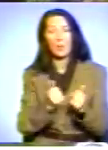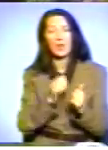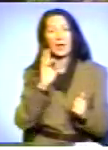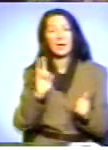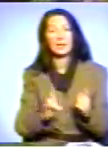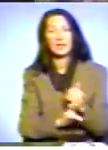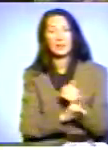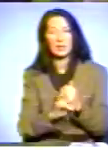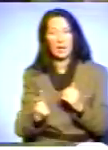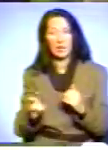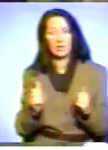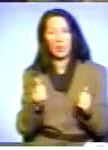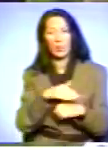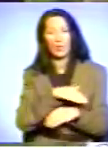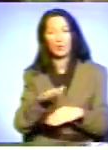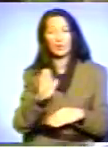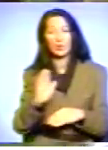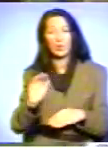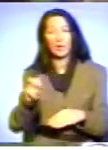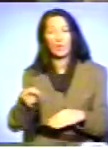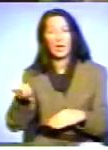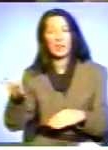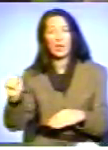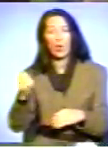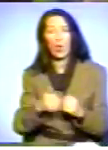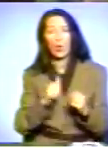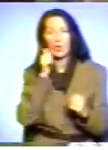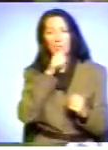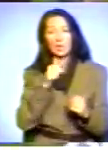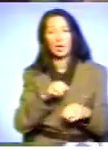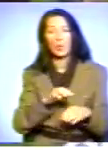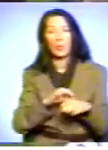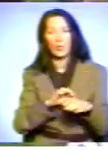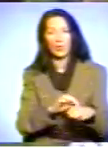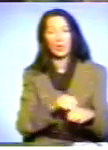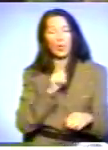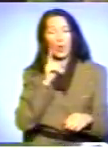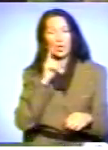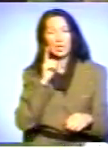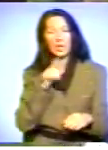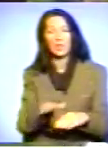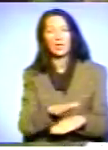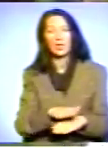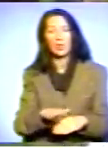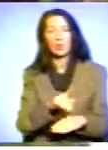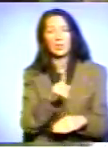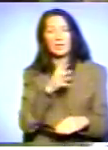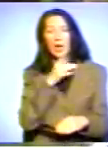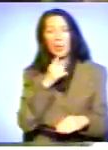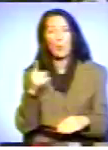по вулиці Володимира Великого. Тут проводимо кожен рік озеленення. За